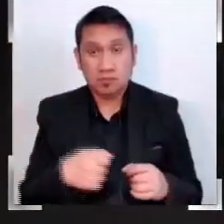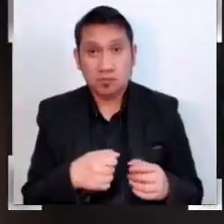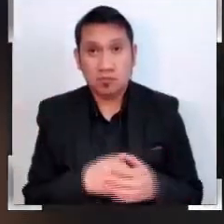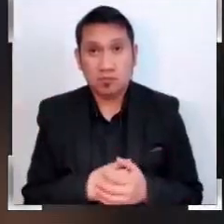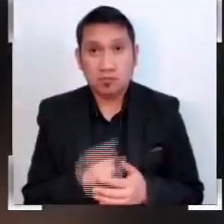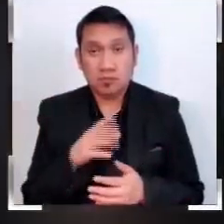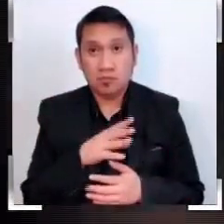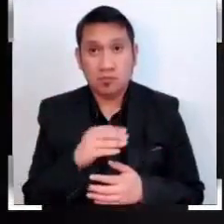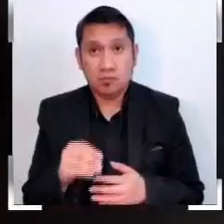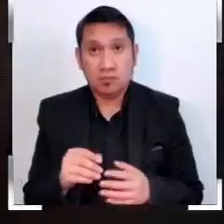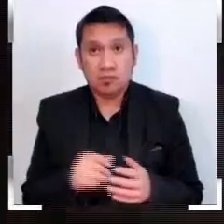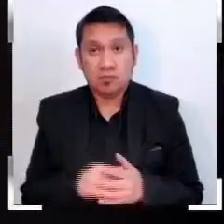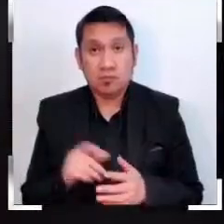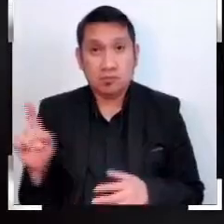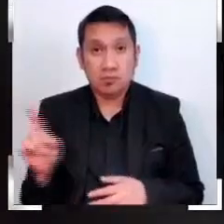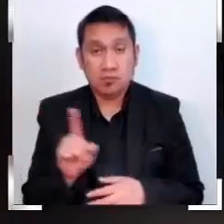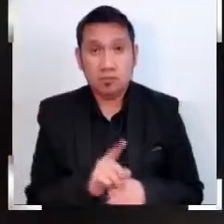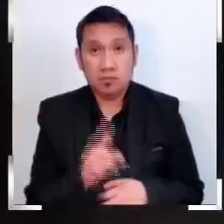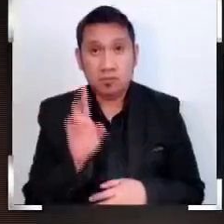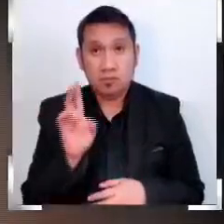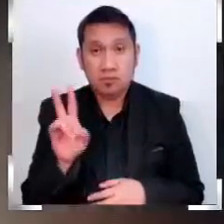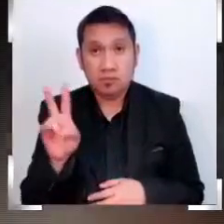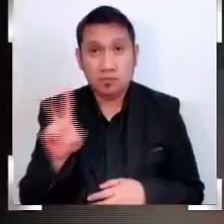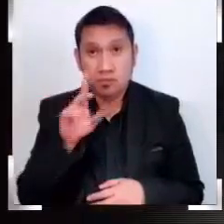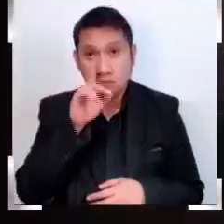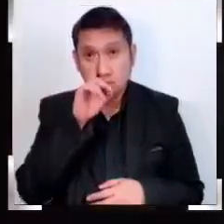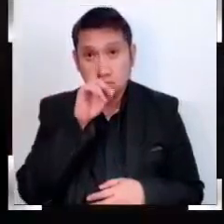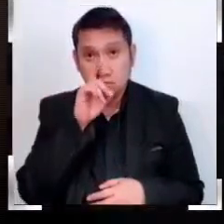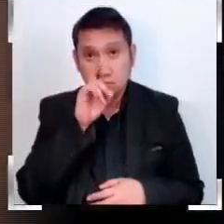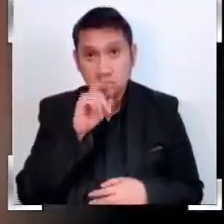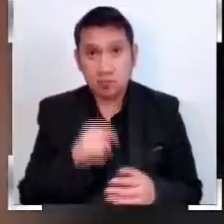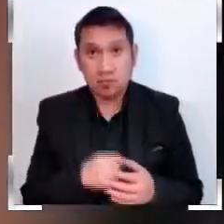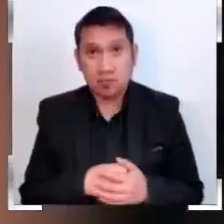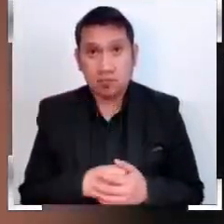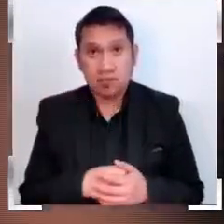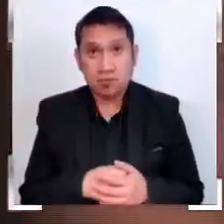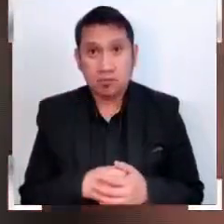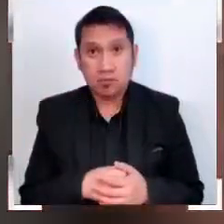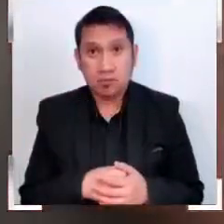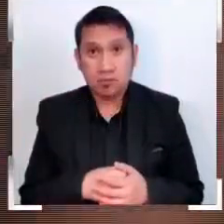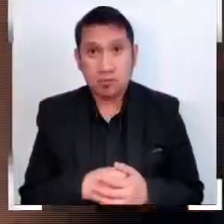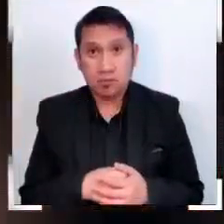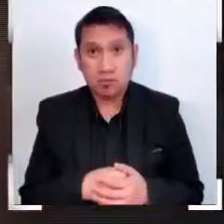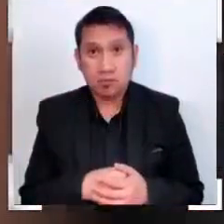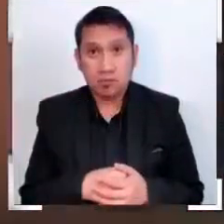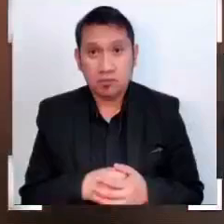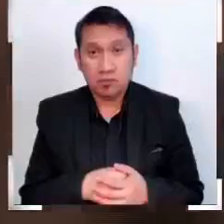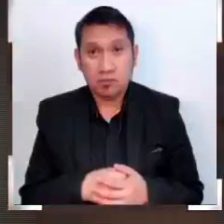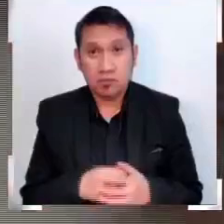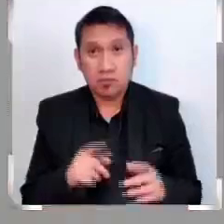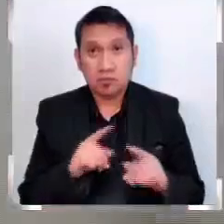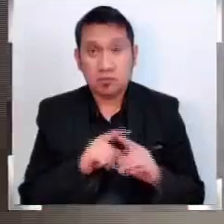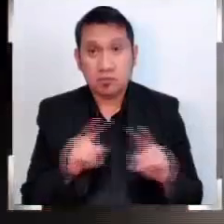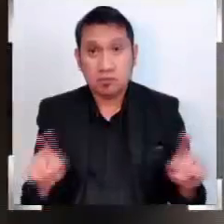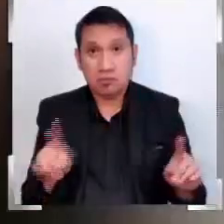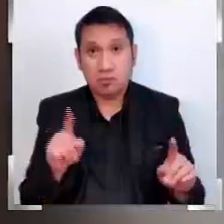para umawat ang 62 anyos na tiyuhin ni Jenny Boy na si Ambrosio Aquino. Pero imbes na